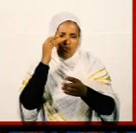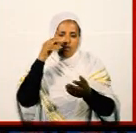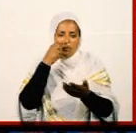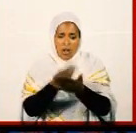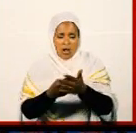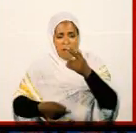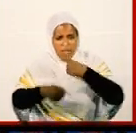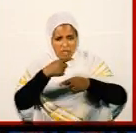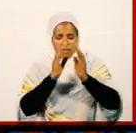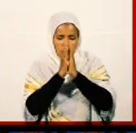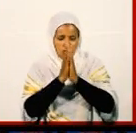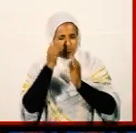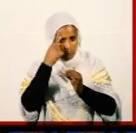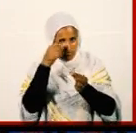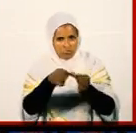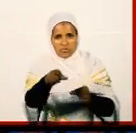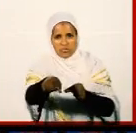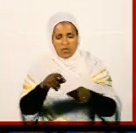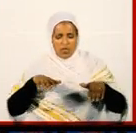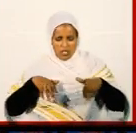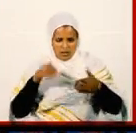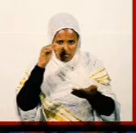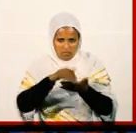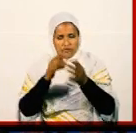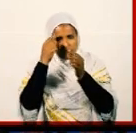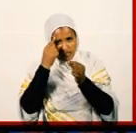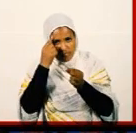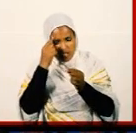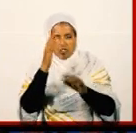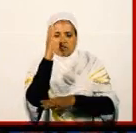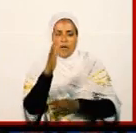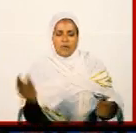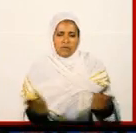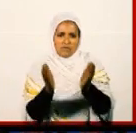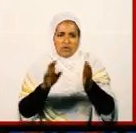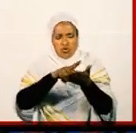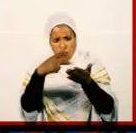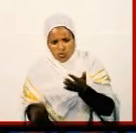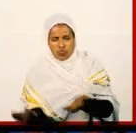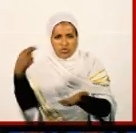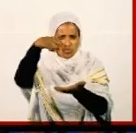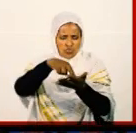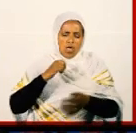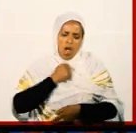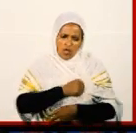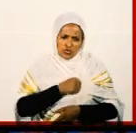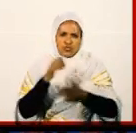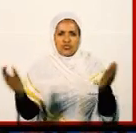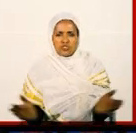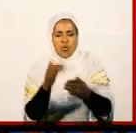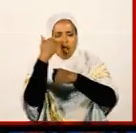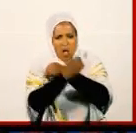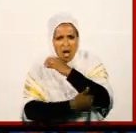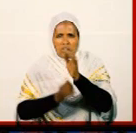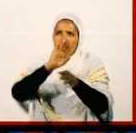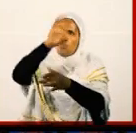ለደከሙት እናስባቸዋለን እግዚአብሔር እንዲያበረታቸው፣ የወደቁ እንዲነሱ፣ ያዘኑ እንዲጽናኑ፣ ለሀገር ለመላው ዓለም ሰላምን እንዲሰጥ